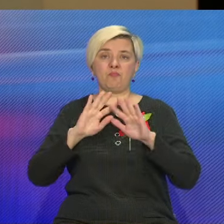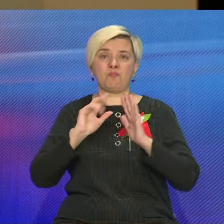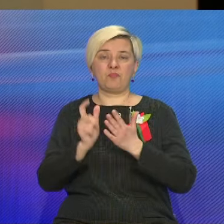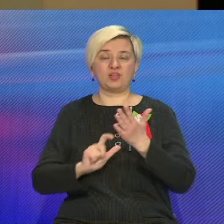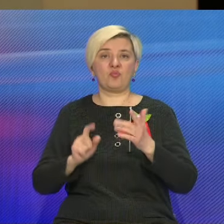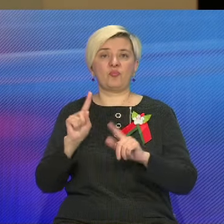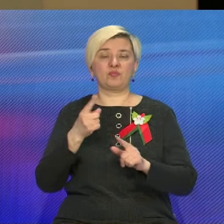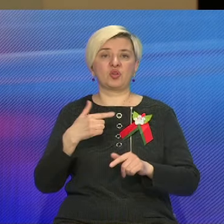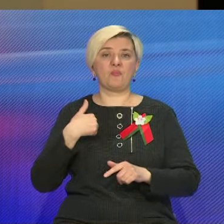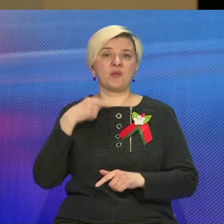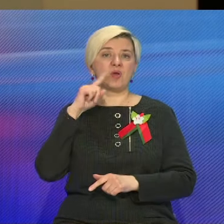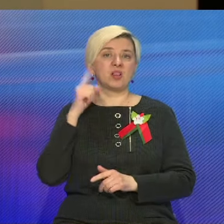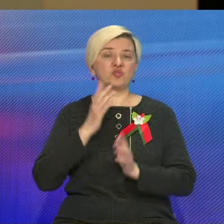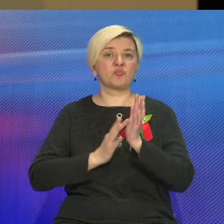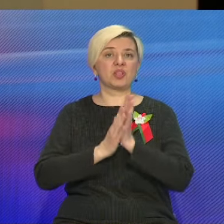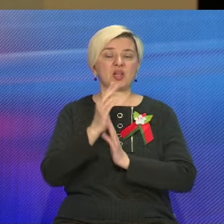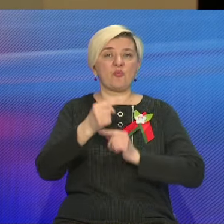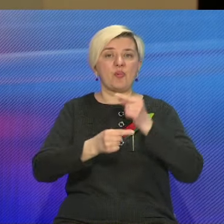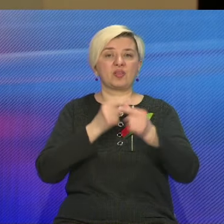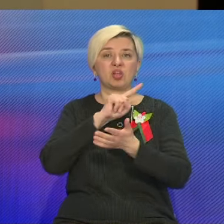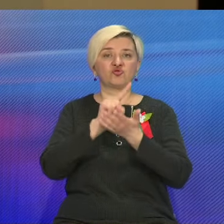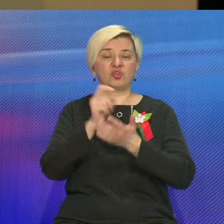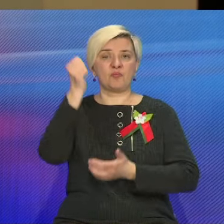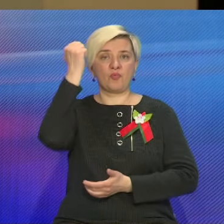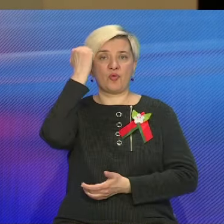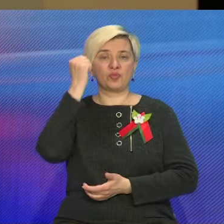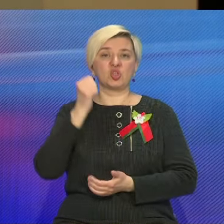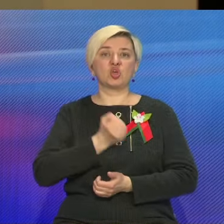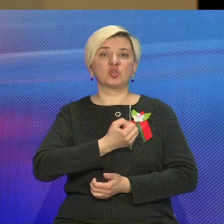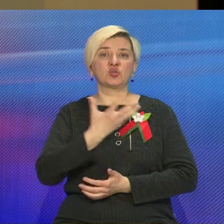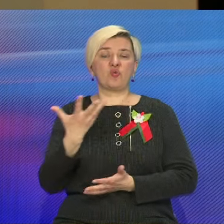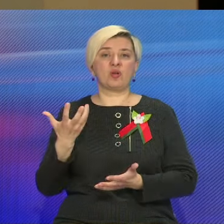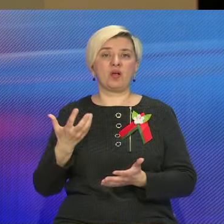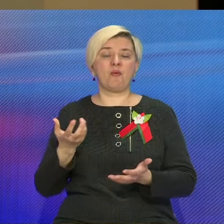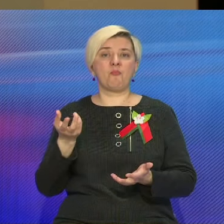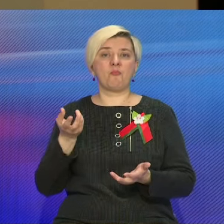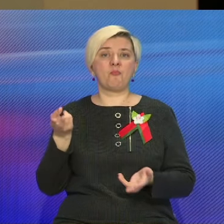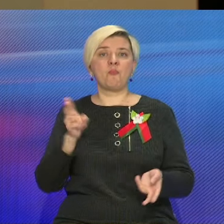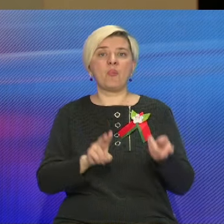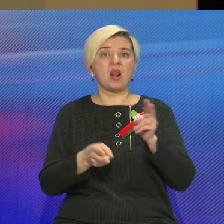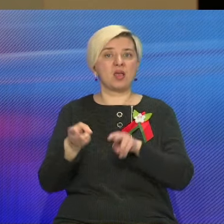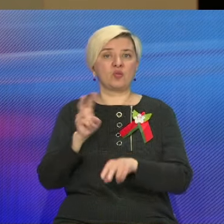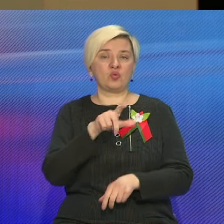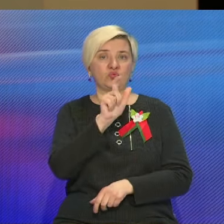первую очередь, подрастающее поколение, должно помнить, сколько полегло жизней за то, чтобы мы